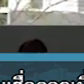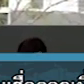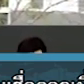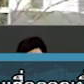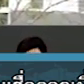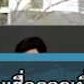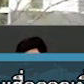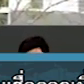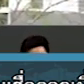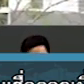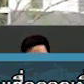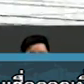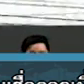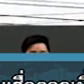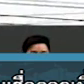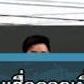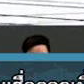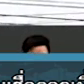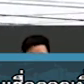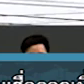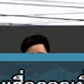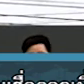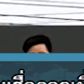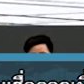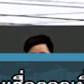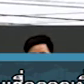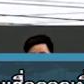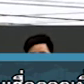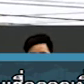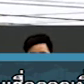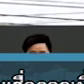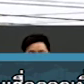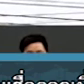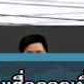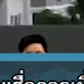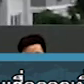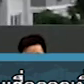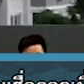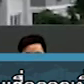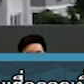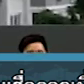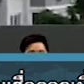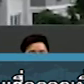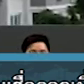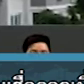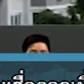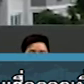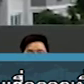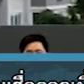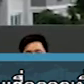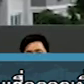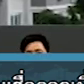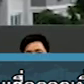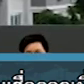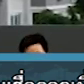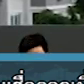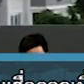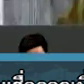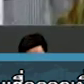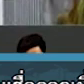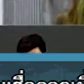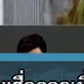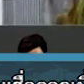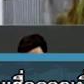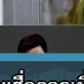ยละ 1.90 ต่อปีเฉลี่ย3ปีแรกอัตราดอกเบี้ยเพียงร้อยละ 2.90 การกู้นานสูงสุด40